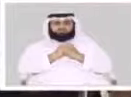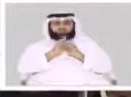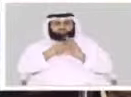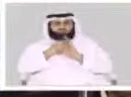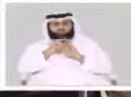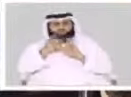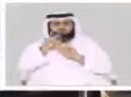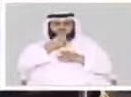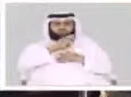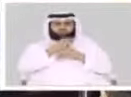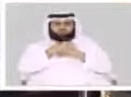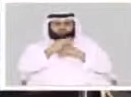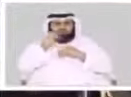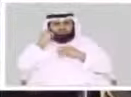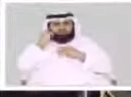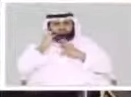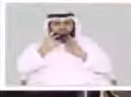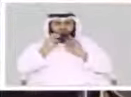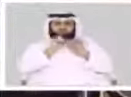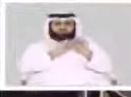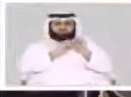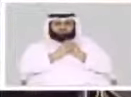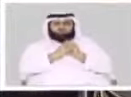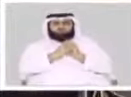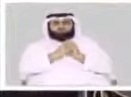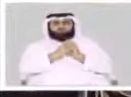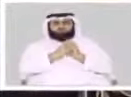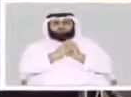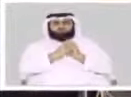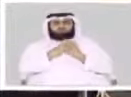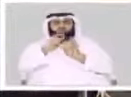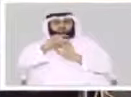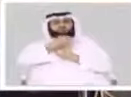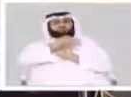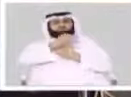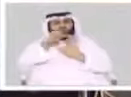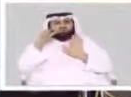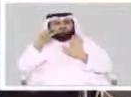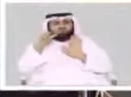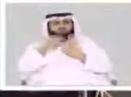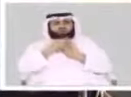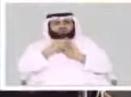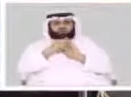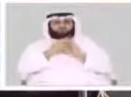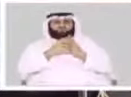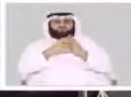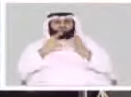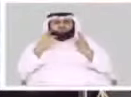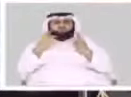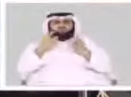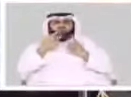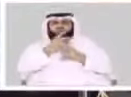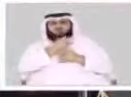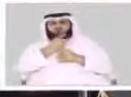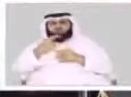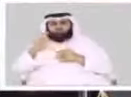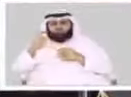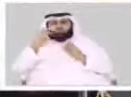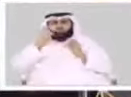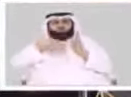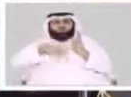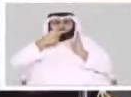ليس في هذه السورة، قضية الأذان ونحوه. نعم. المقصود أن هذه السورة امتلأت بأنواع من